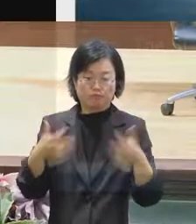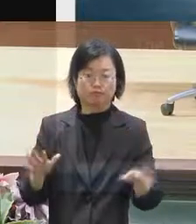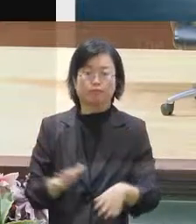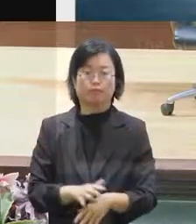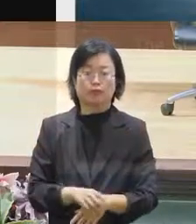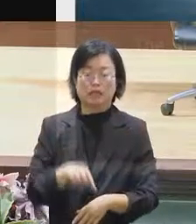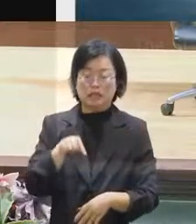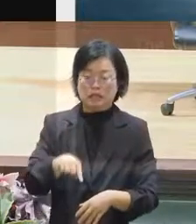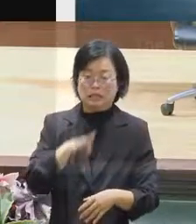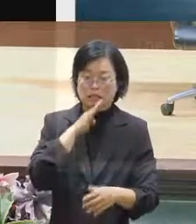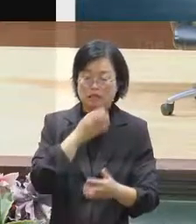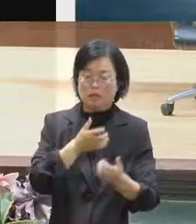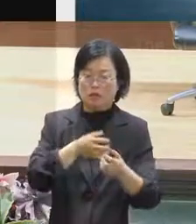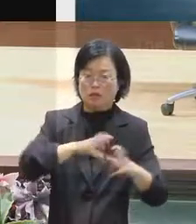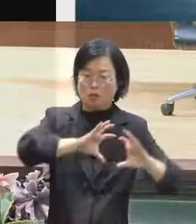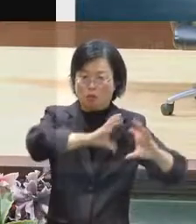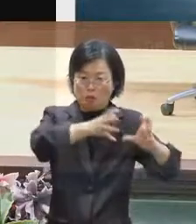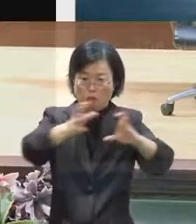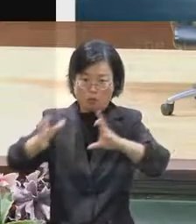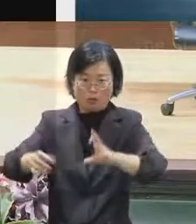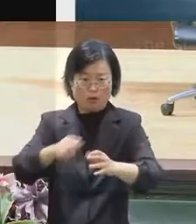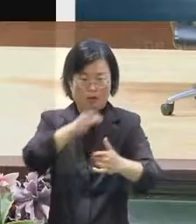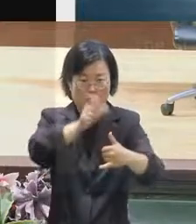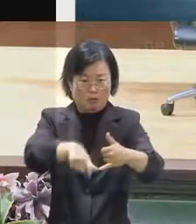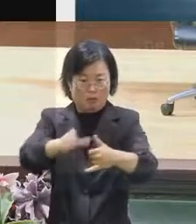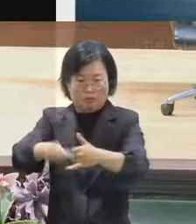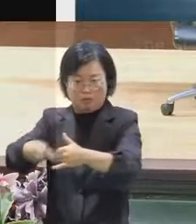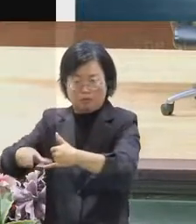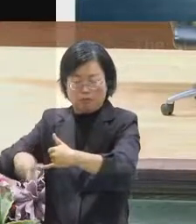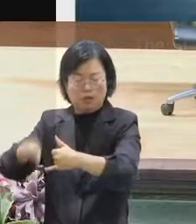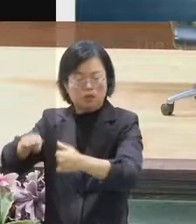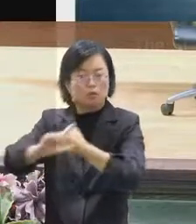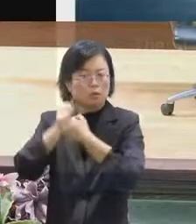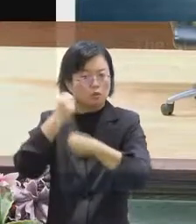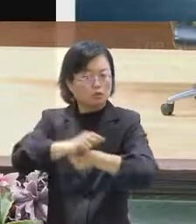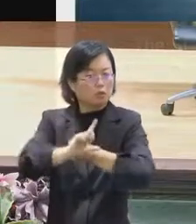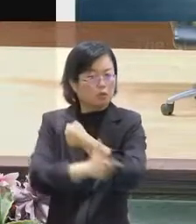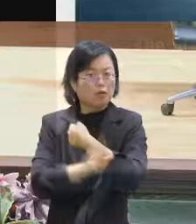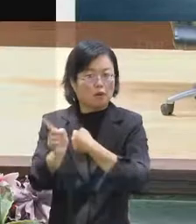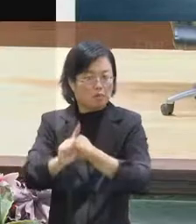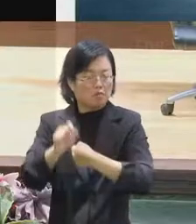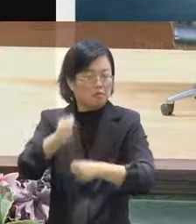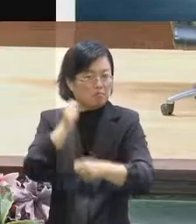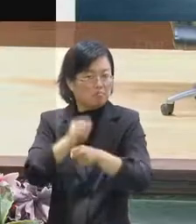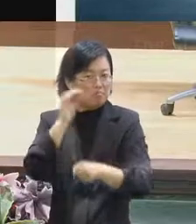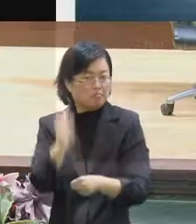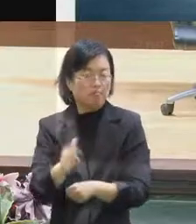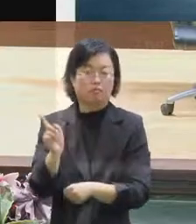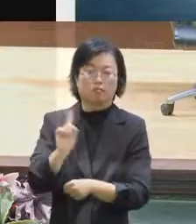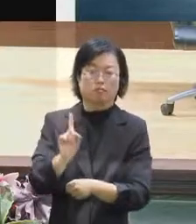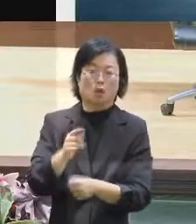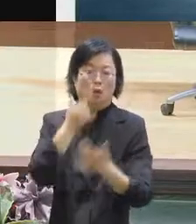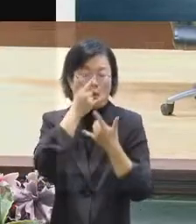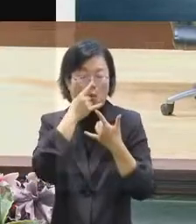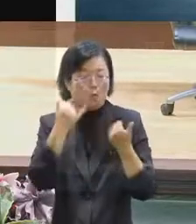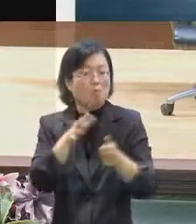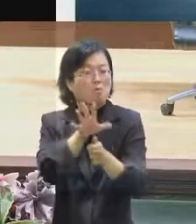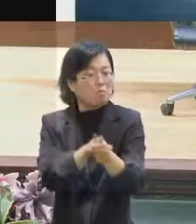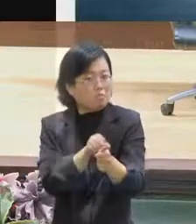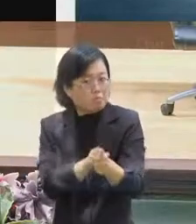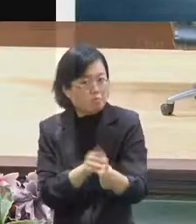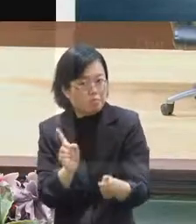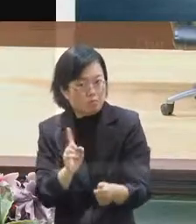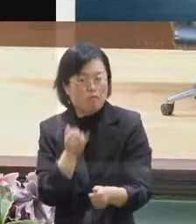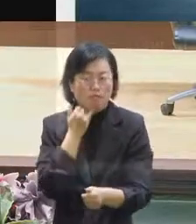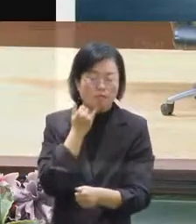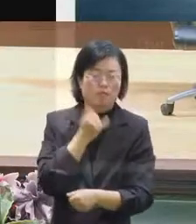方的 Open Data 的他们的做法，特别是最好的做法在哪里，然后将来可以怎样去发展，都提出了他们的一